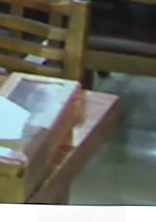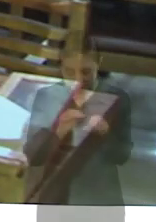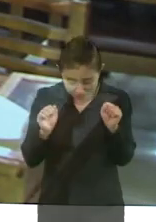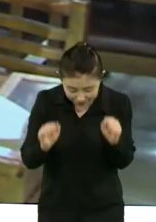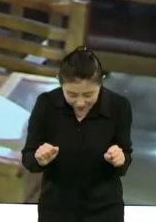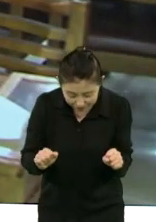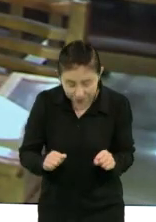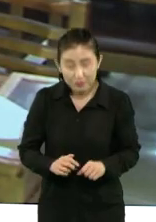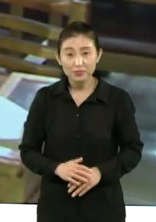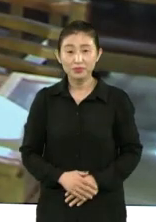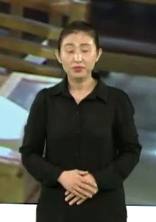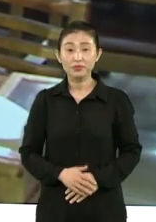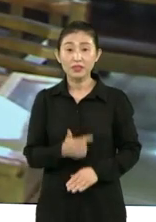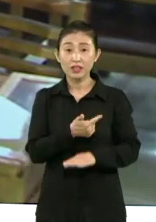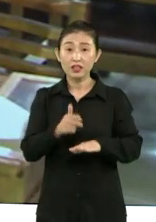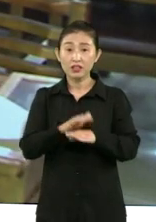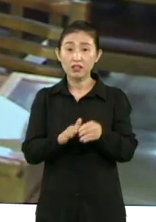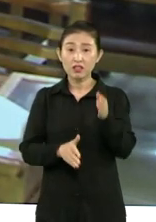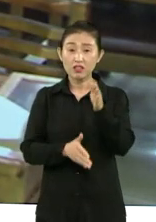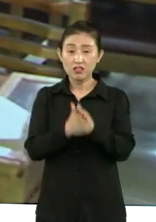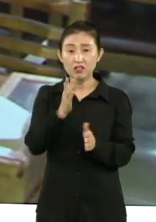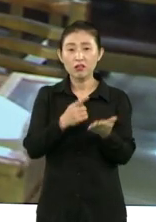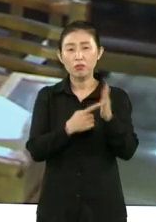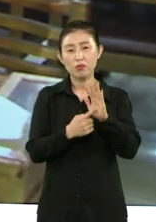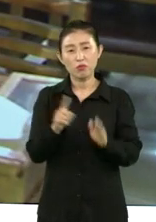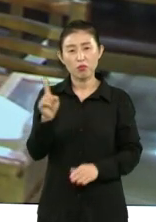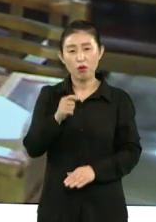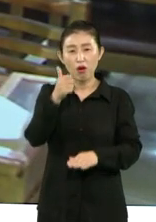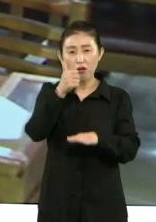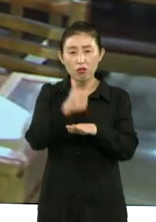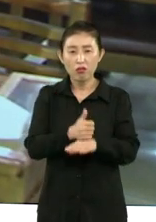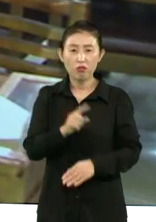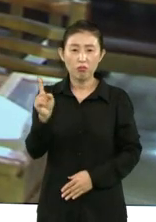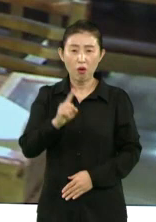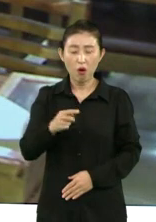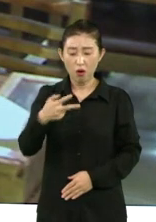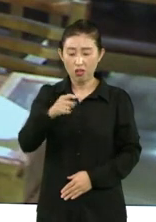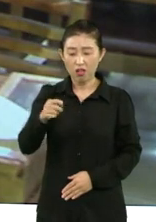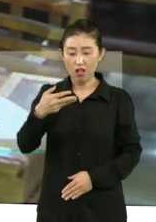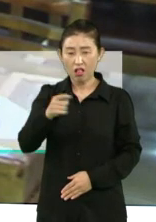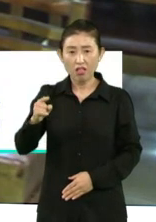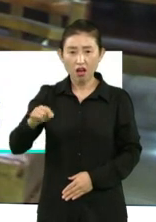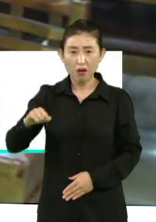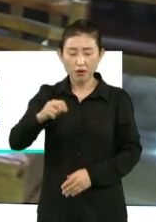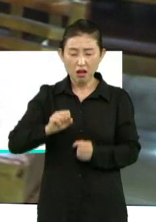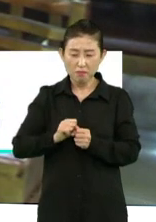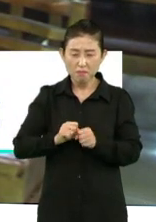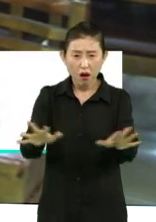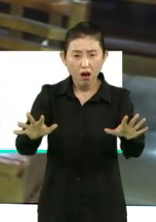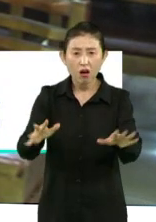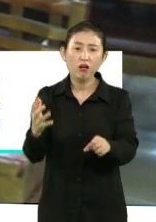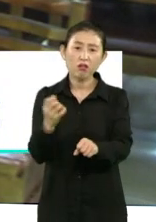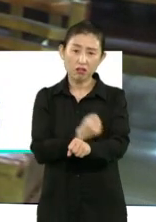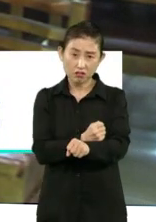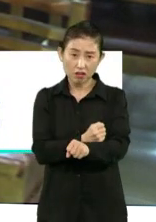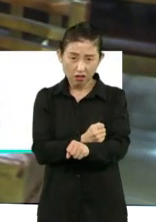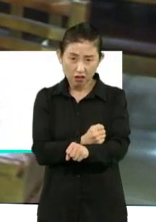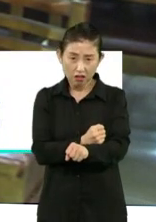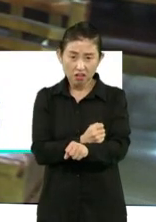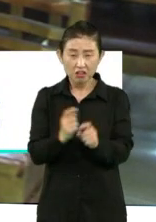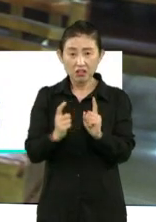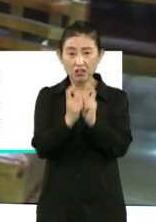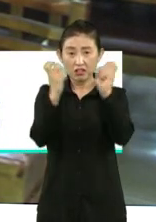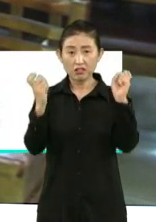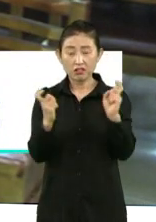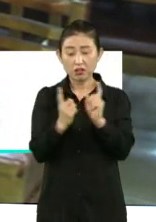여러분 안녕하십니까? 코로나19 대응 속도보다 훨씬 빠른 델타 변이 바이러스 확산으로 대전시가 결국